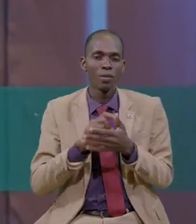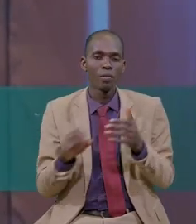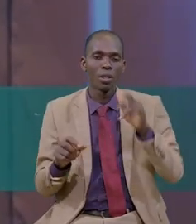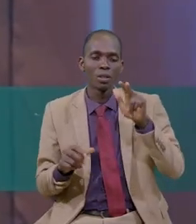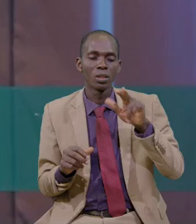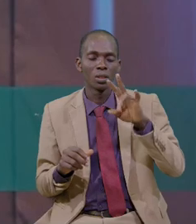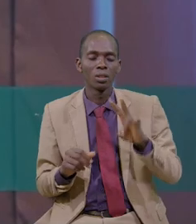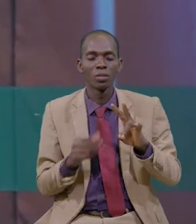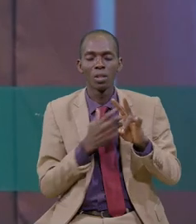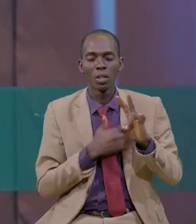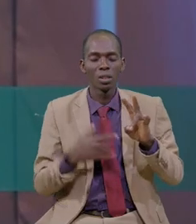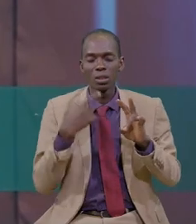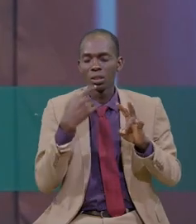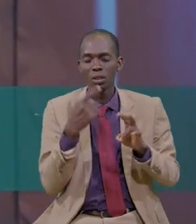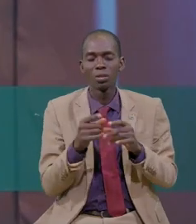Verset 37.